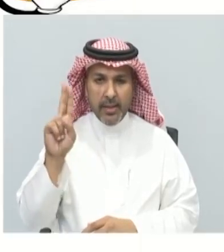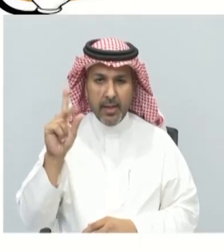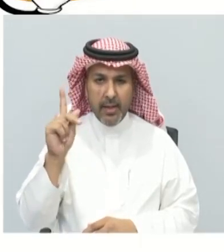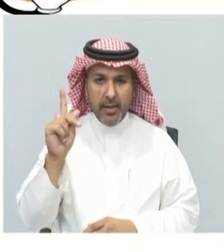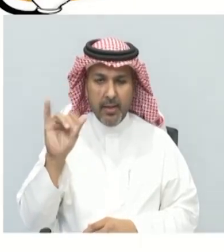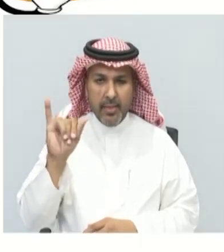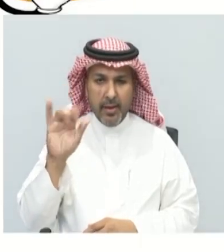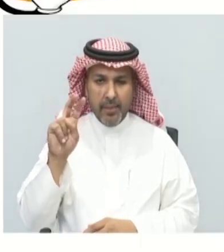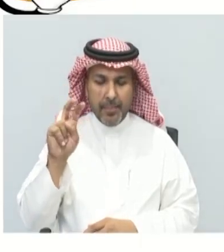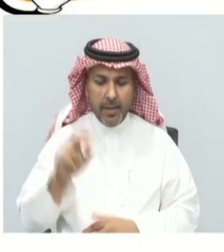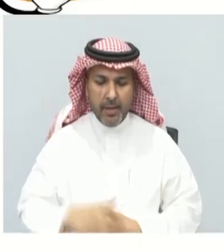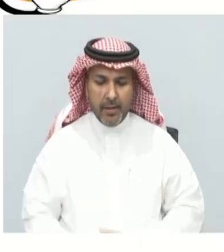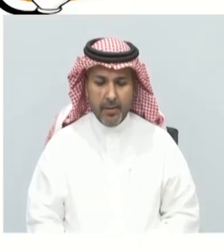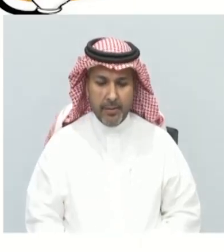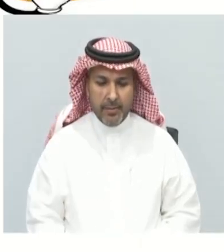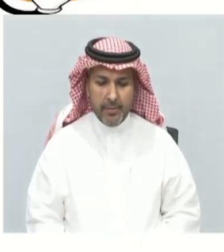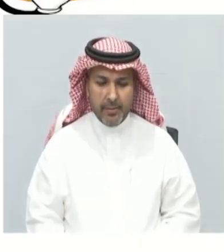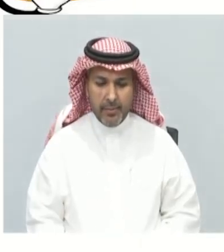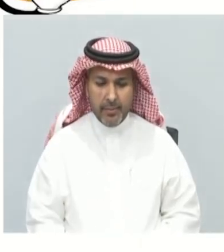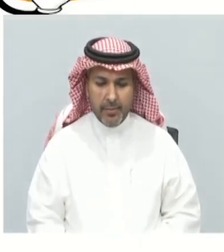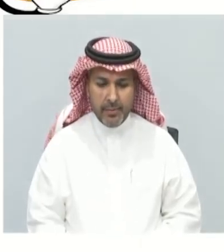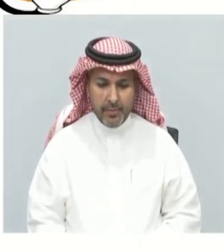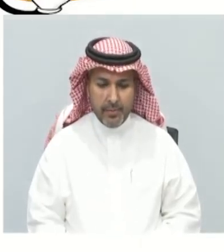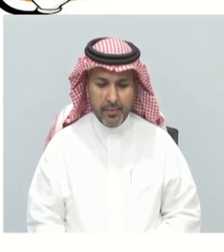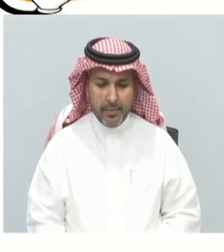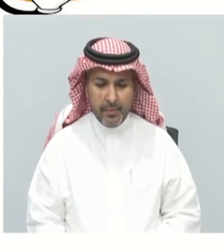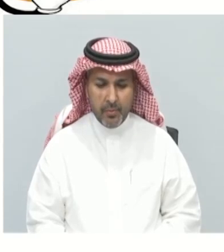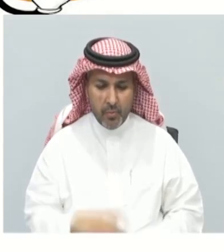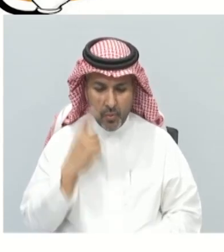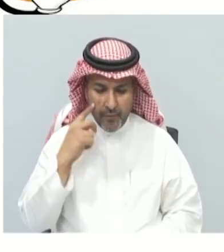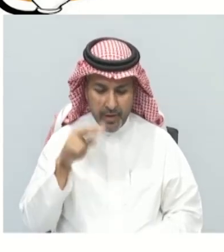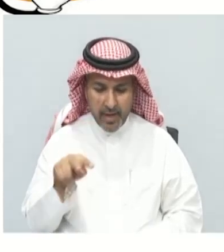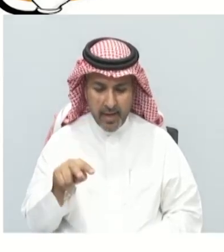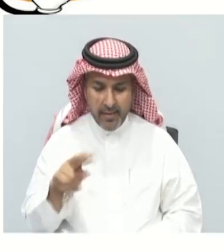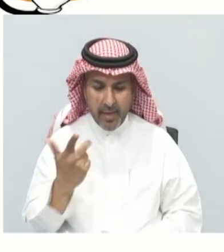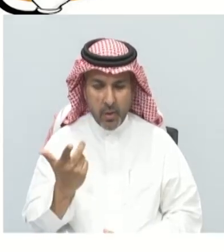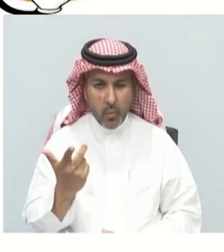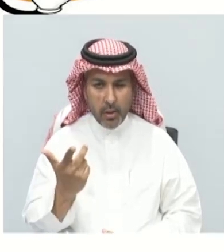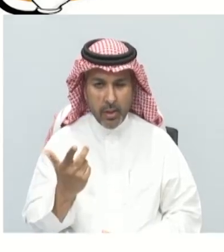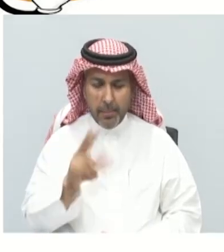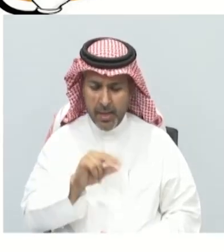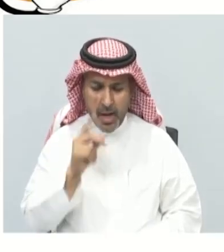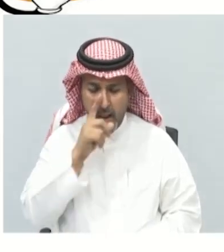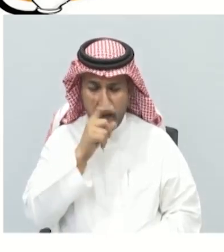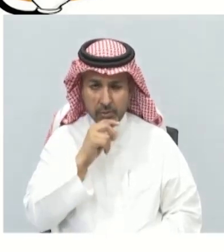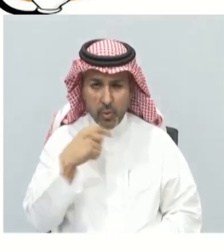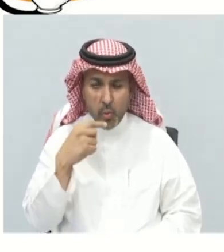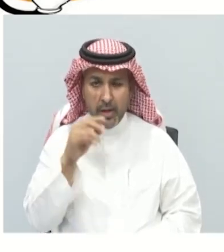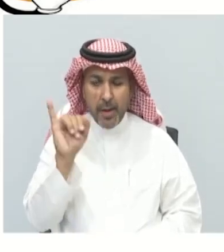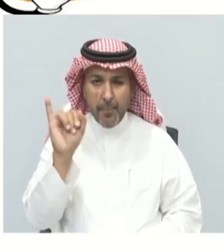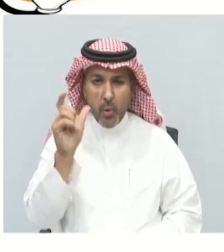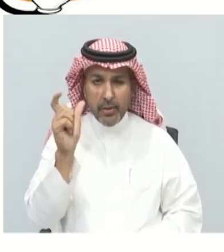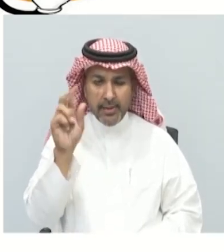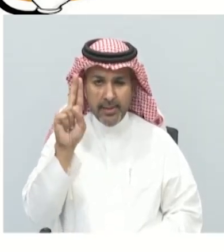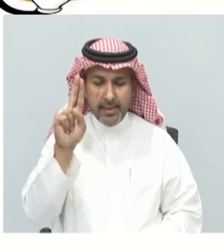هنا لدينا نموذج جسيم نقطي يمثل هذا العدا في دي يبدو لي العداء منطلق جدا